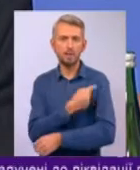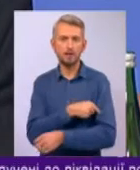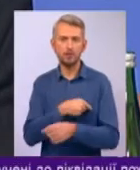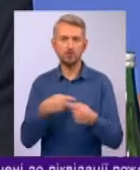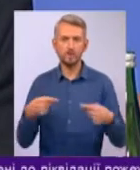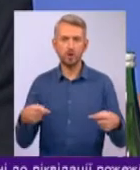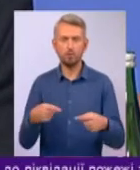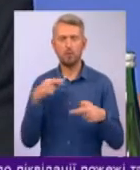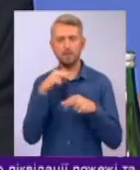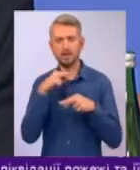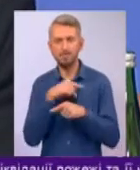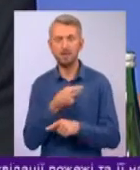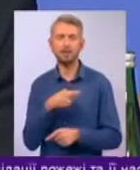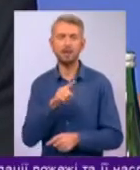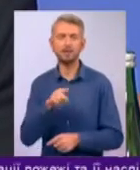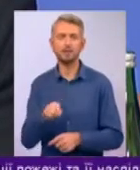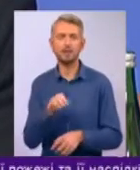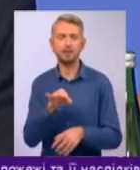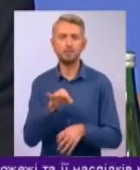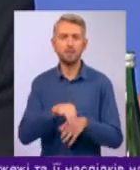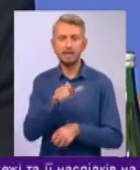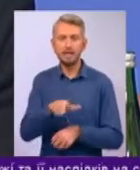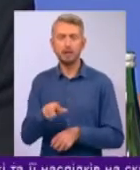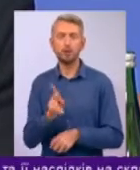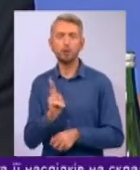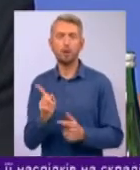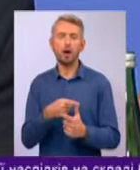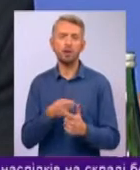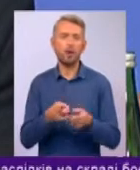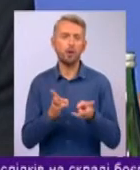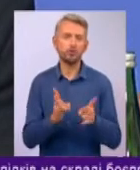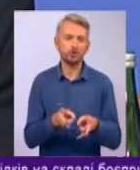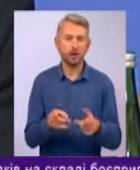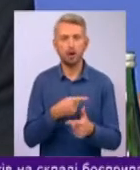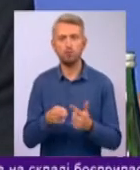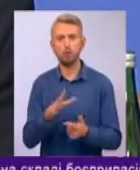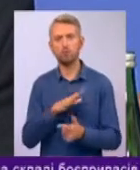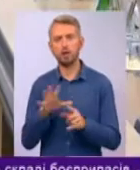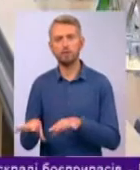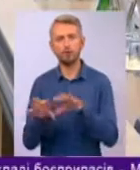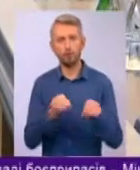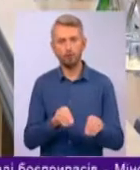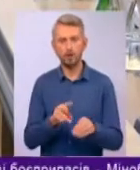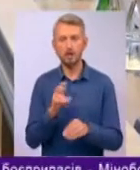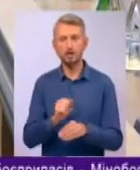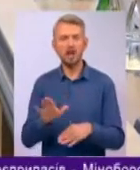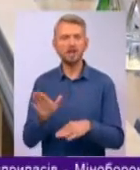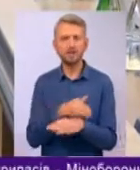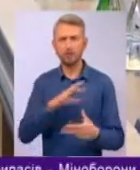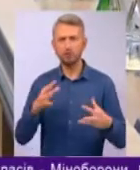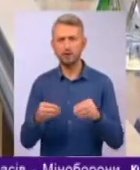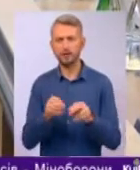і медикаменти для тих пацієнтів, які або постраждали, або були евакуйовані. На ліквідацію